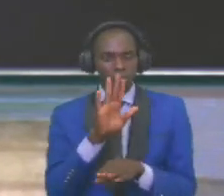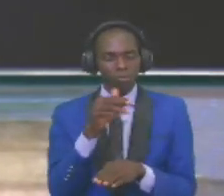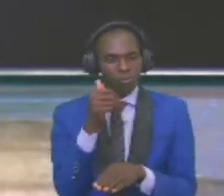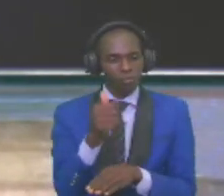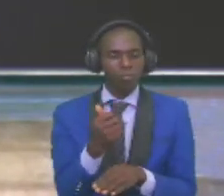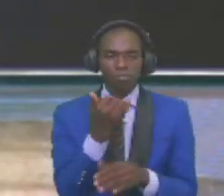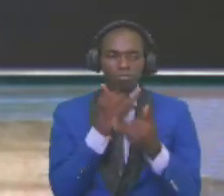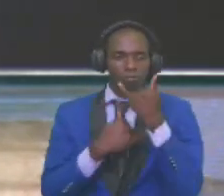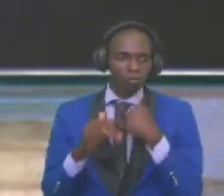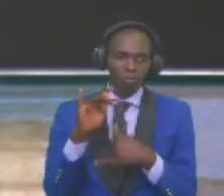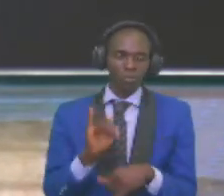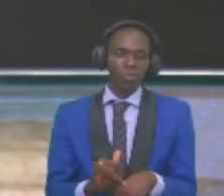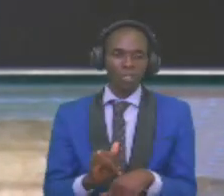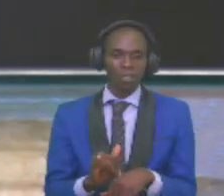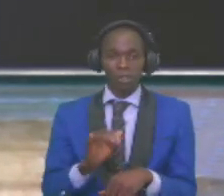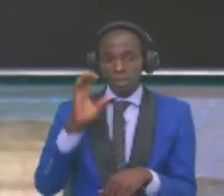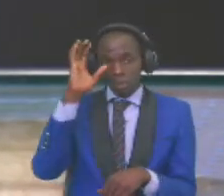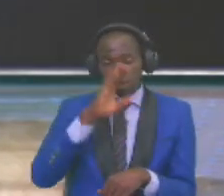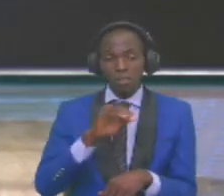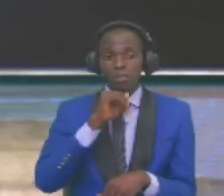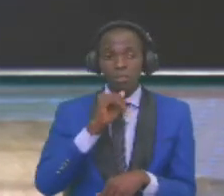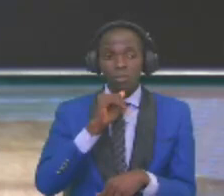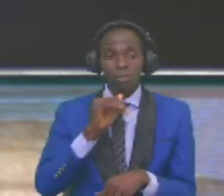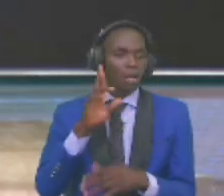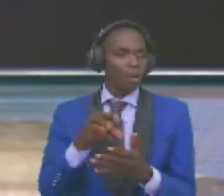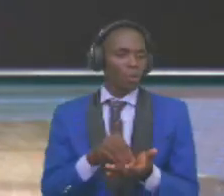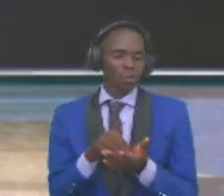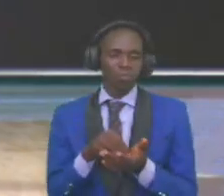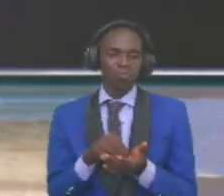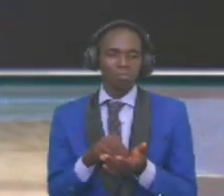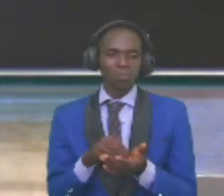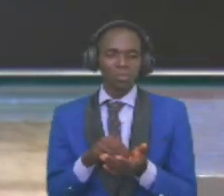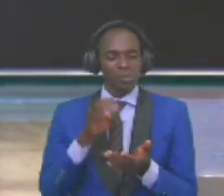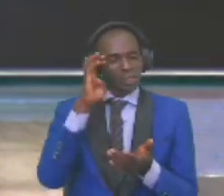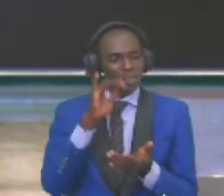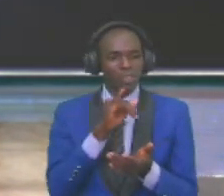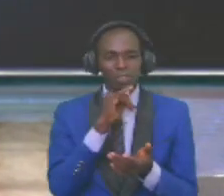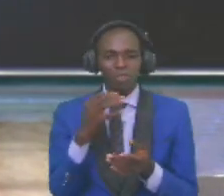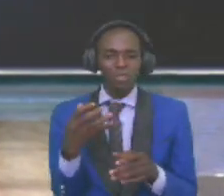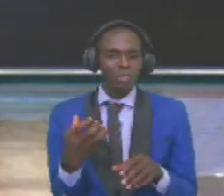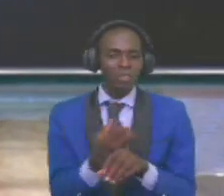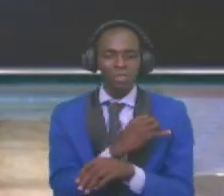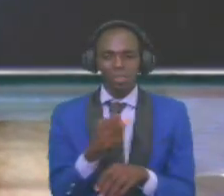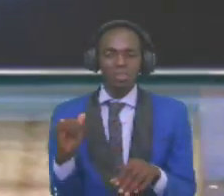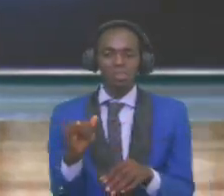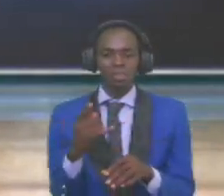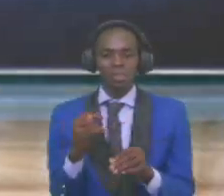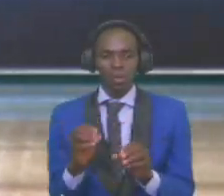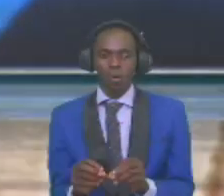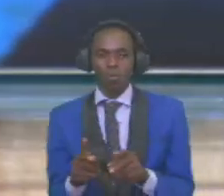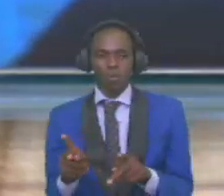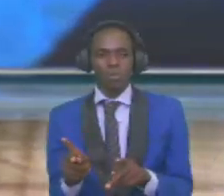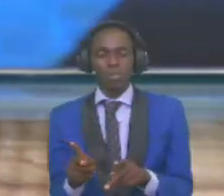comporter de façon malhonnête elle ne cherche fois son intérêt passons un